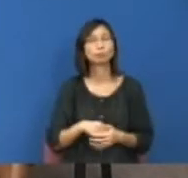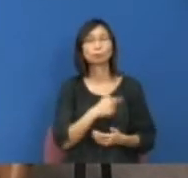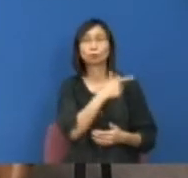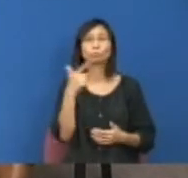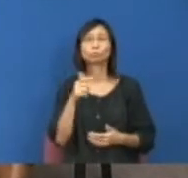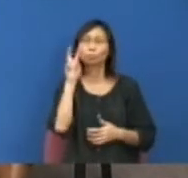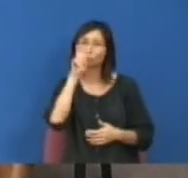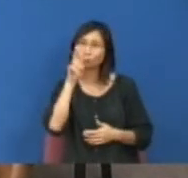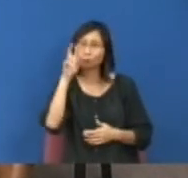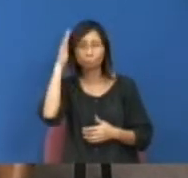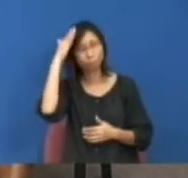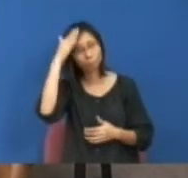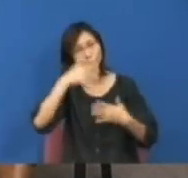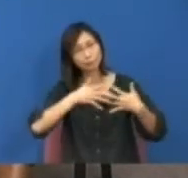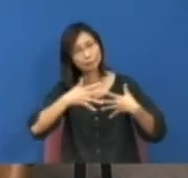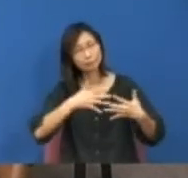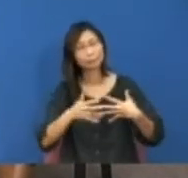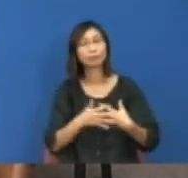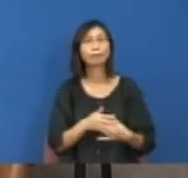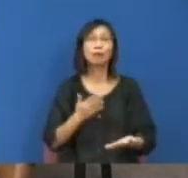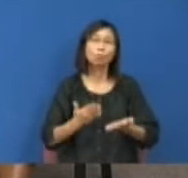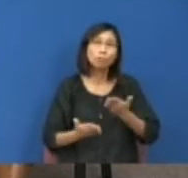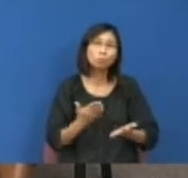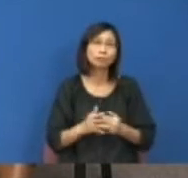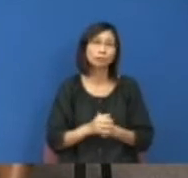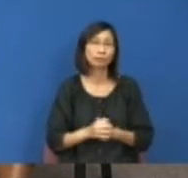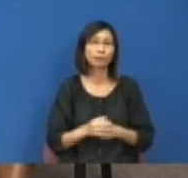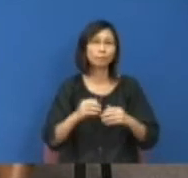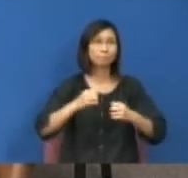又或者其實嗰個階級鬥爭背後其實源自於依一個